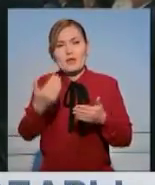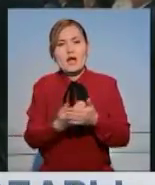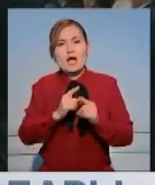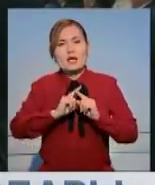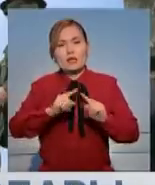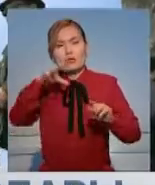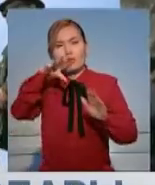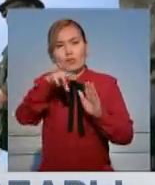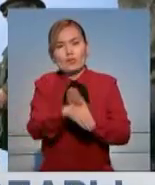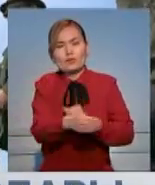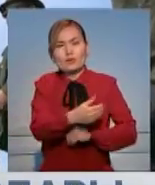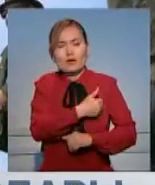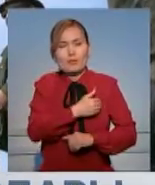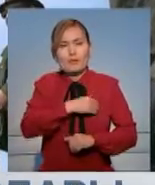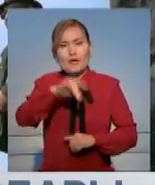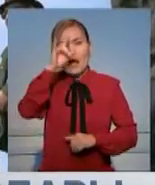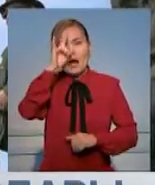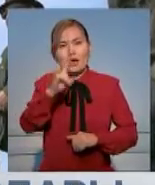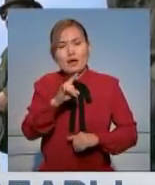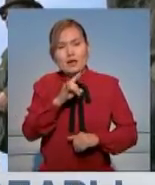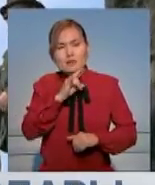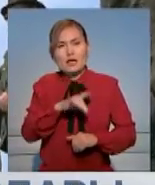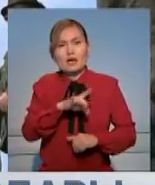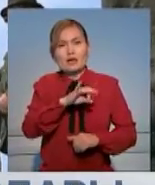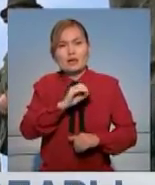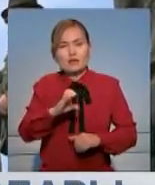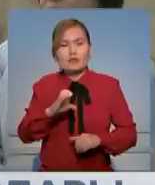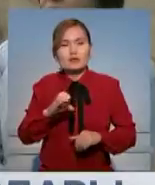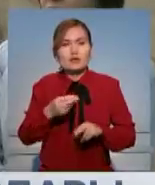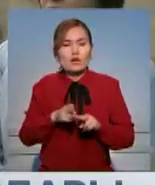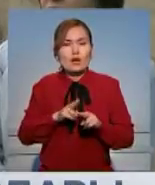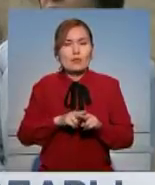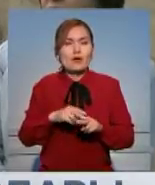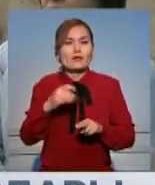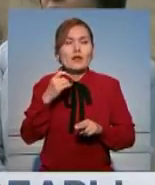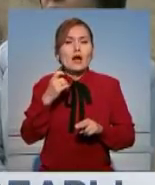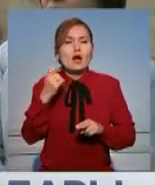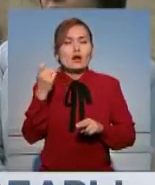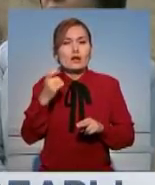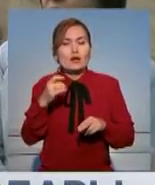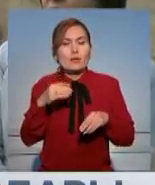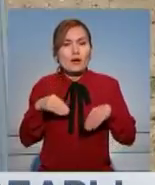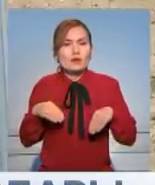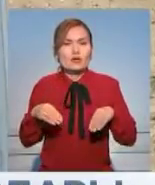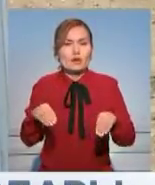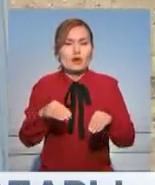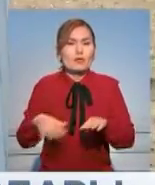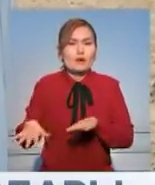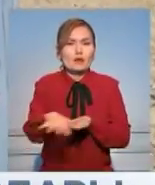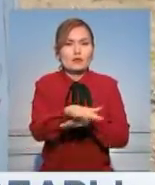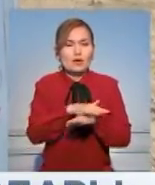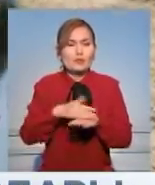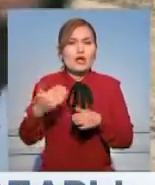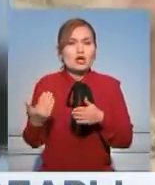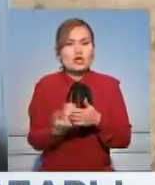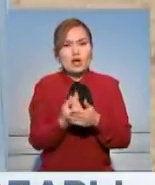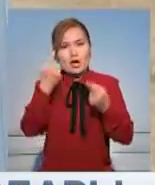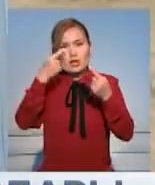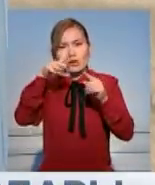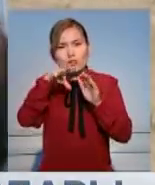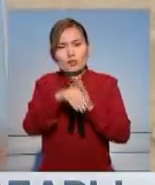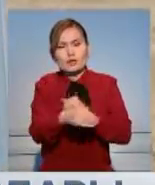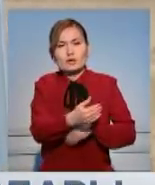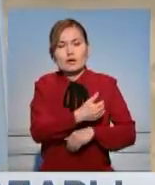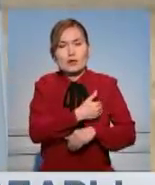дамытуды қолға алған. Қазақ күріш шаруашылығы ғылыми зерттеу институтының бас ғылыми қызметкері күріш алқабында тест-драйв өткізді. Сыр